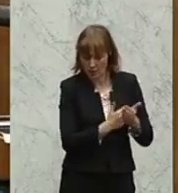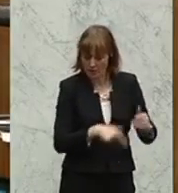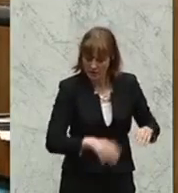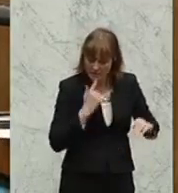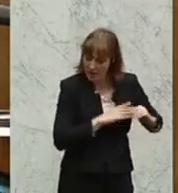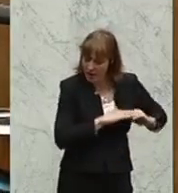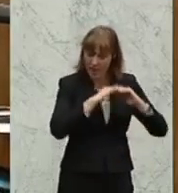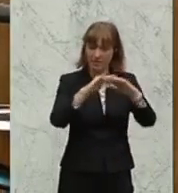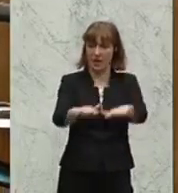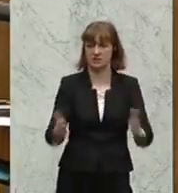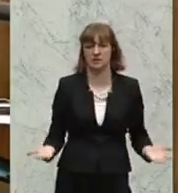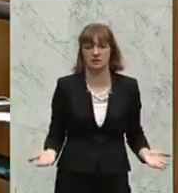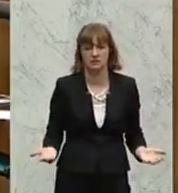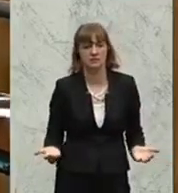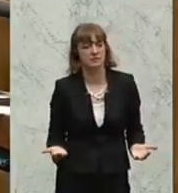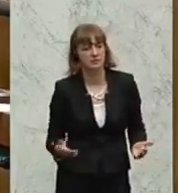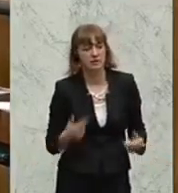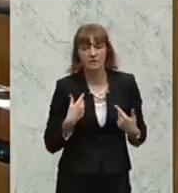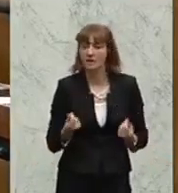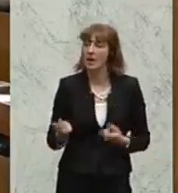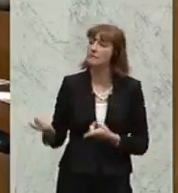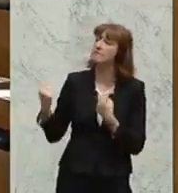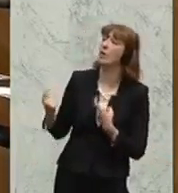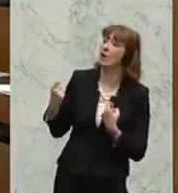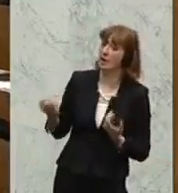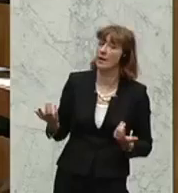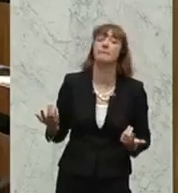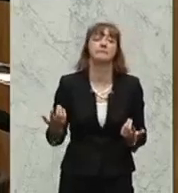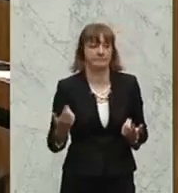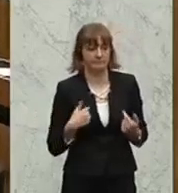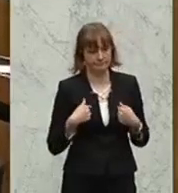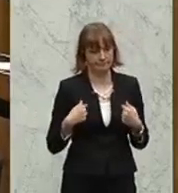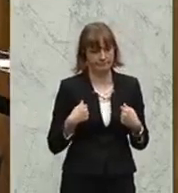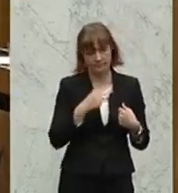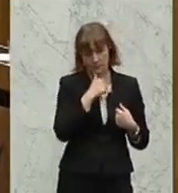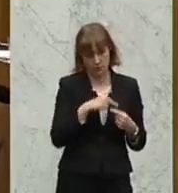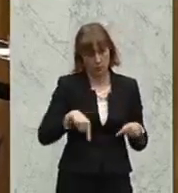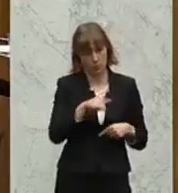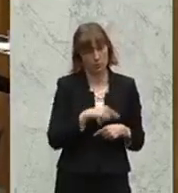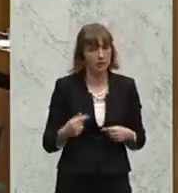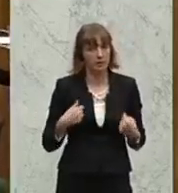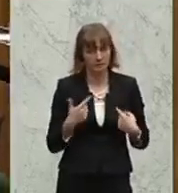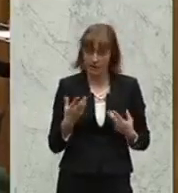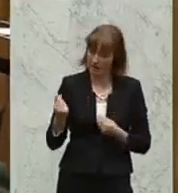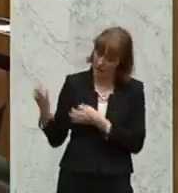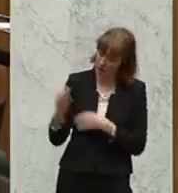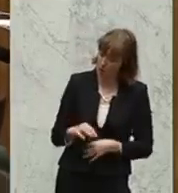Kollegen Bruno Rossmann, die haben ein ganz klares Ziel. Die sagen, wir